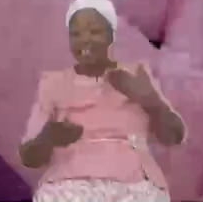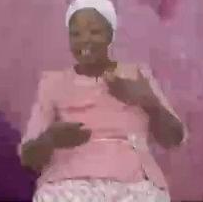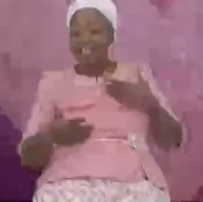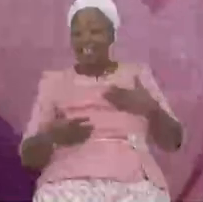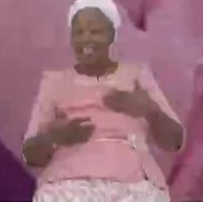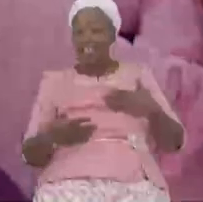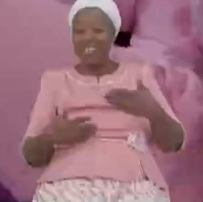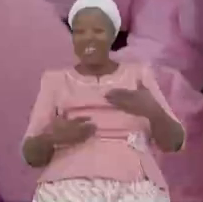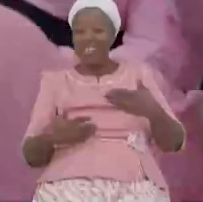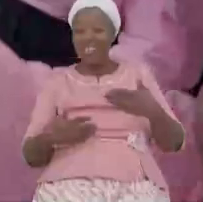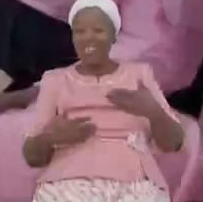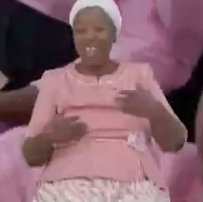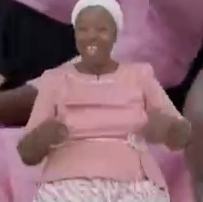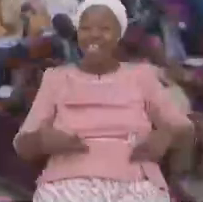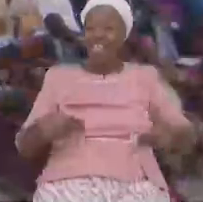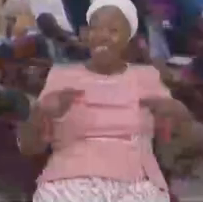en bonne santé,